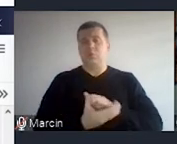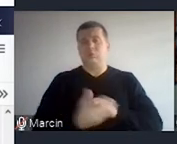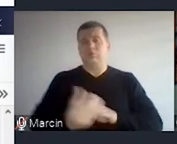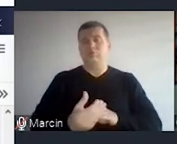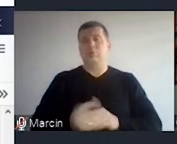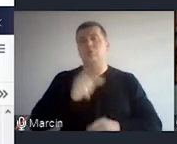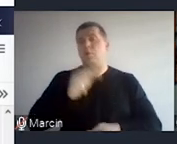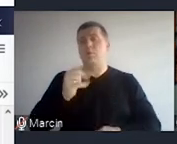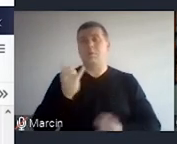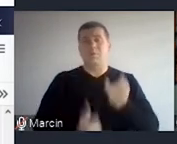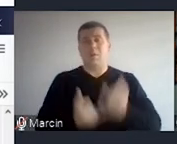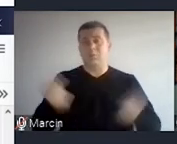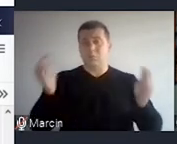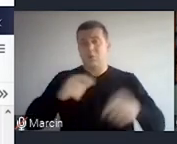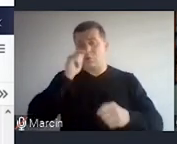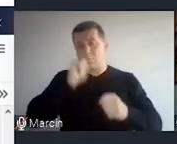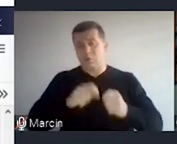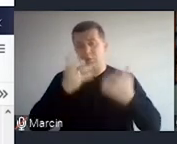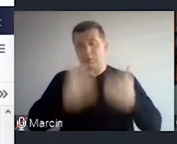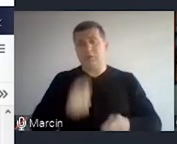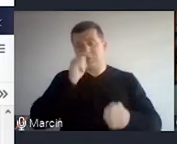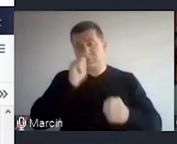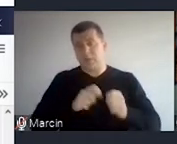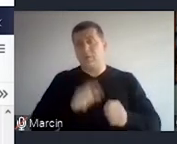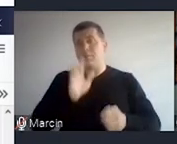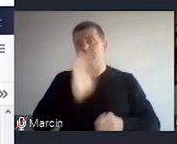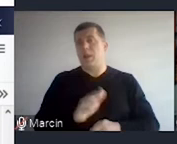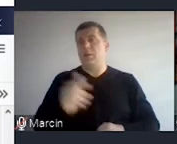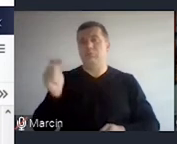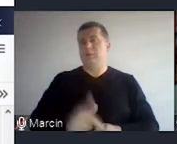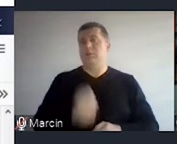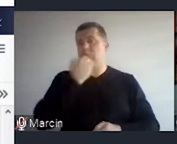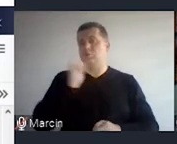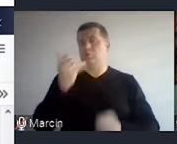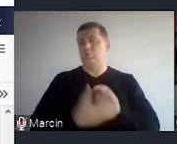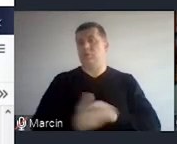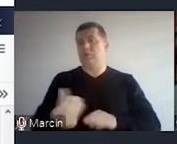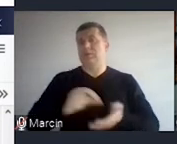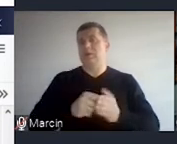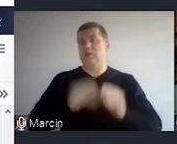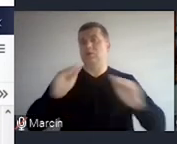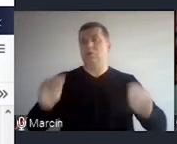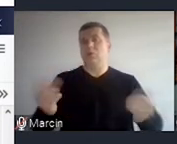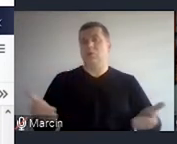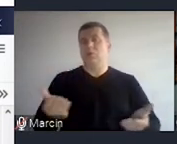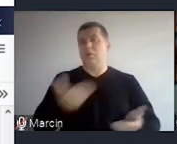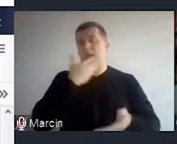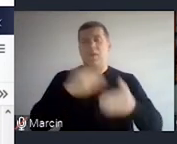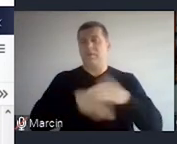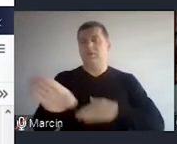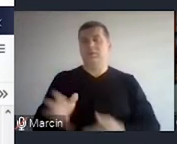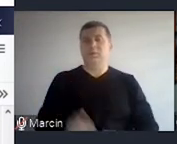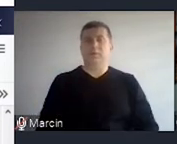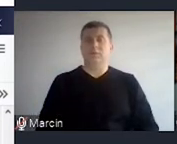ma w momencie, kiedy kontrola będzie chciała to sprawdzić, on ma być w tych żółtych butach na sali szkoleniowej i nie ma